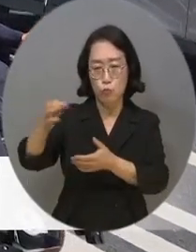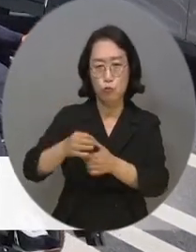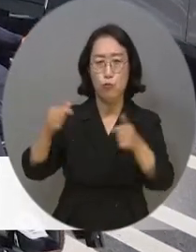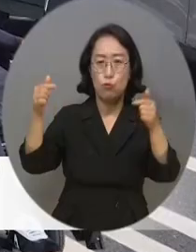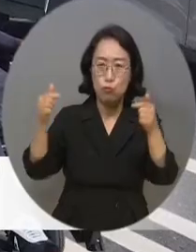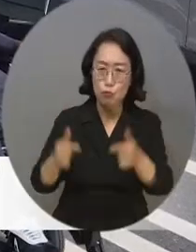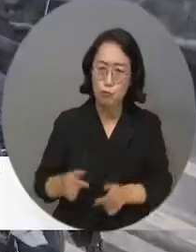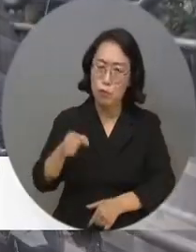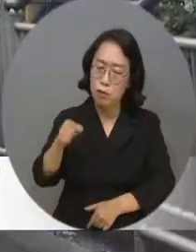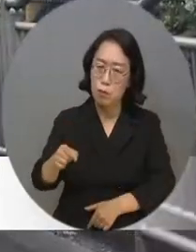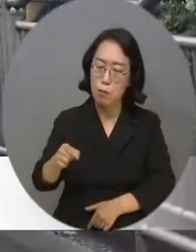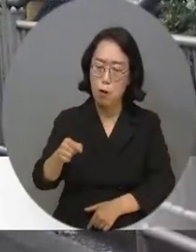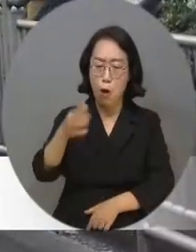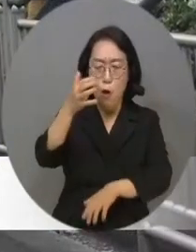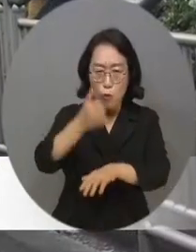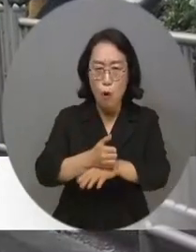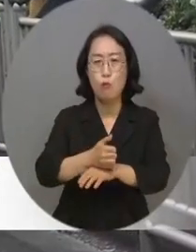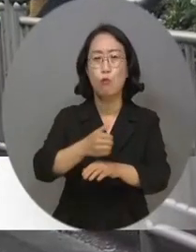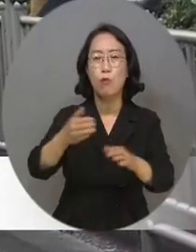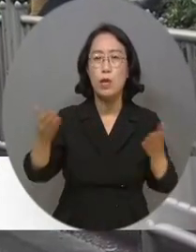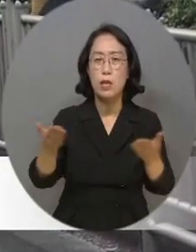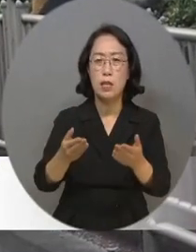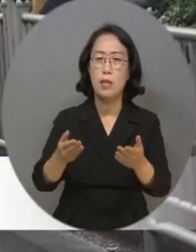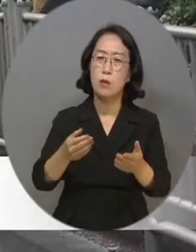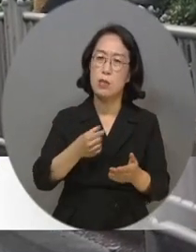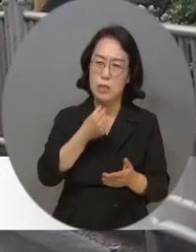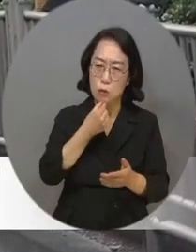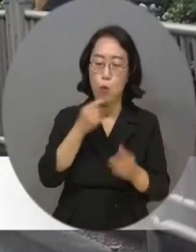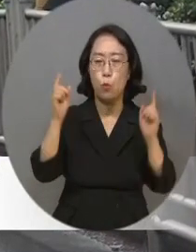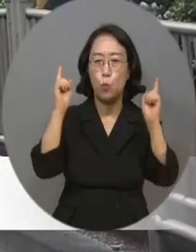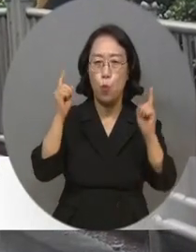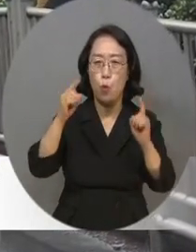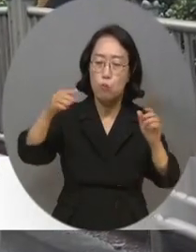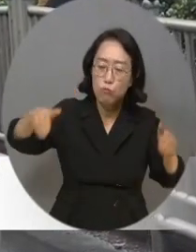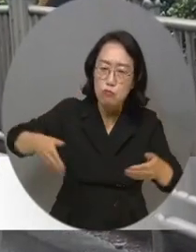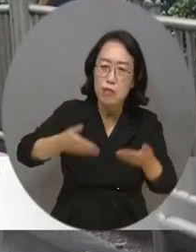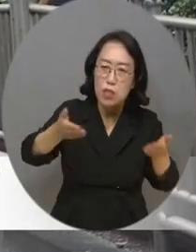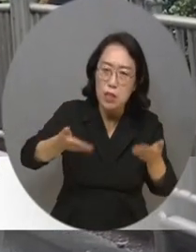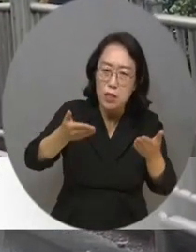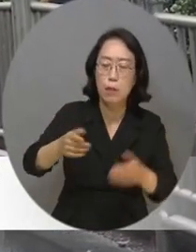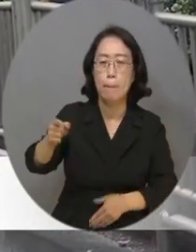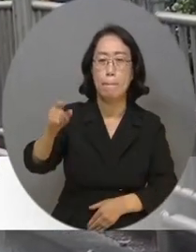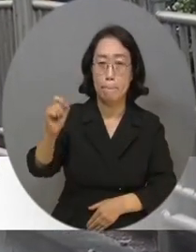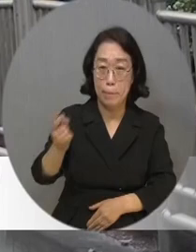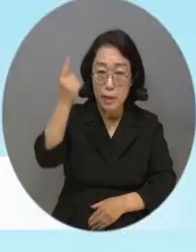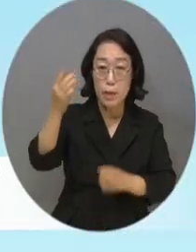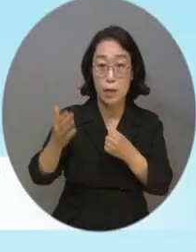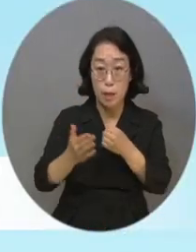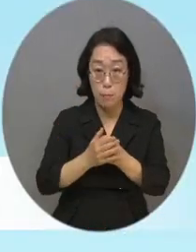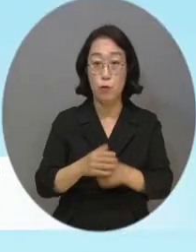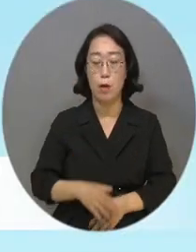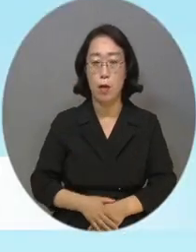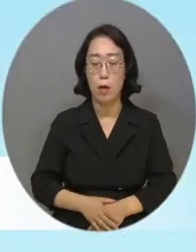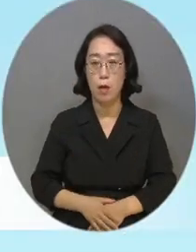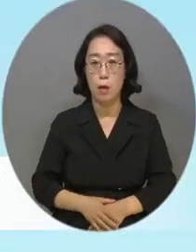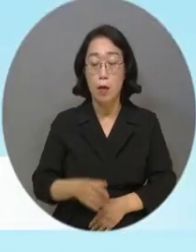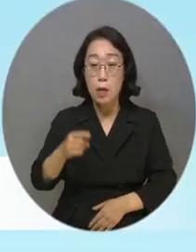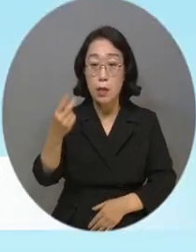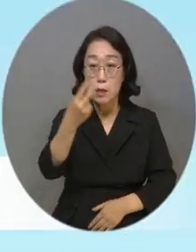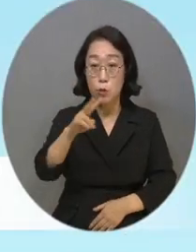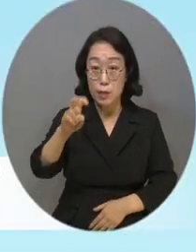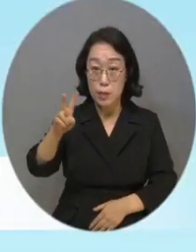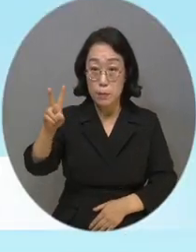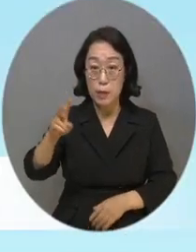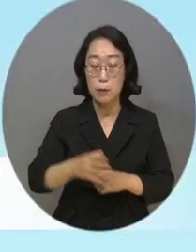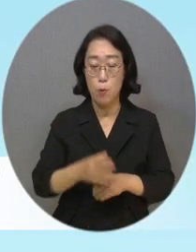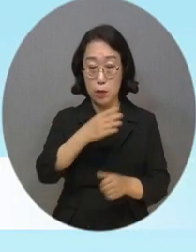방식이 근로 깊이 현상을 발생시켰다고 주장했습니다 한국장애인고용공단에 따르면 2022년 국민